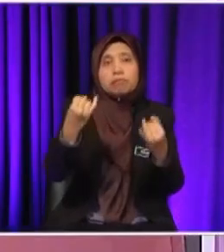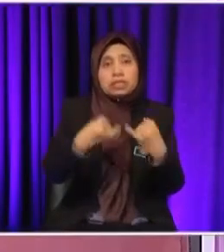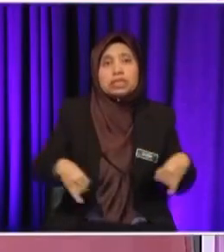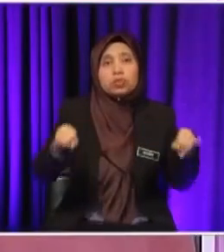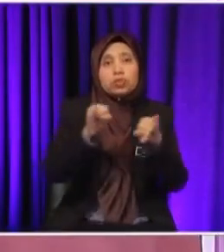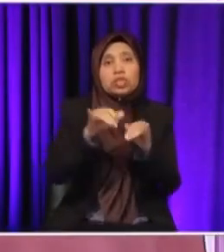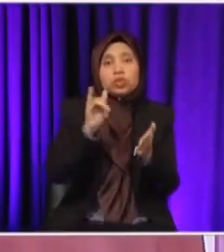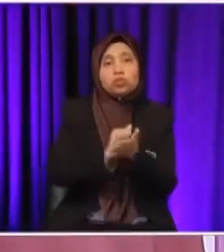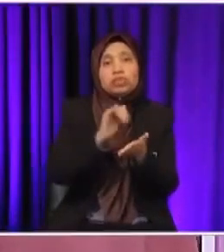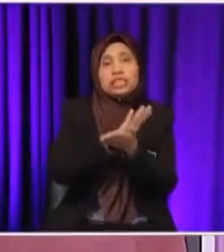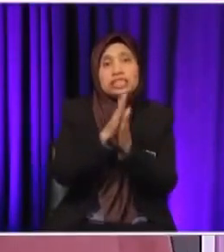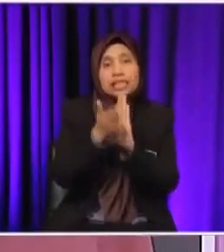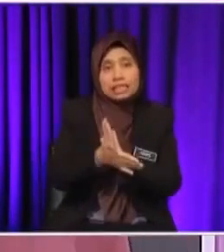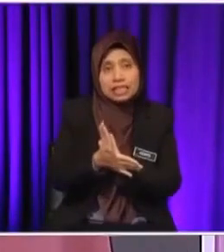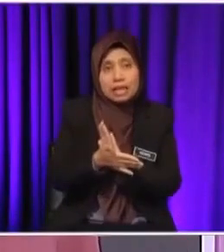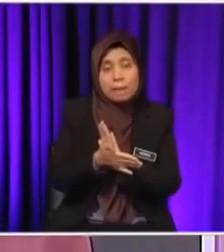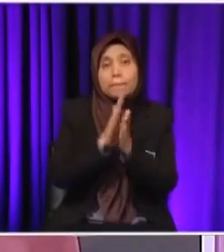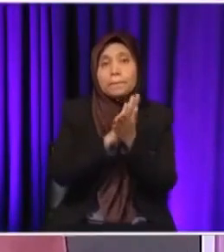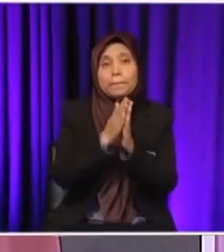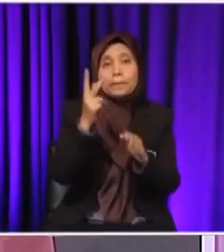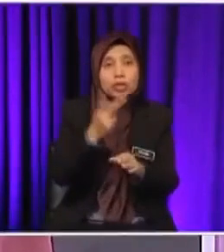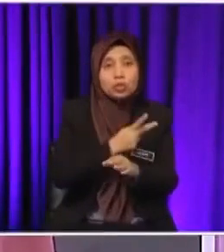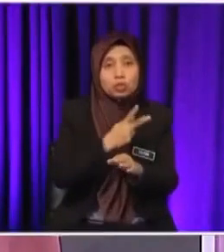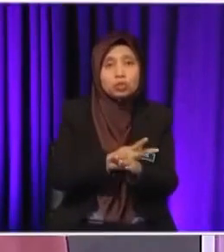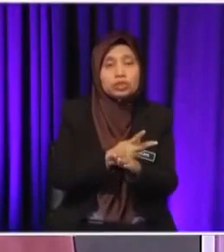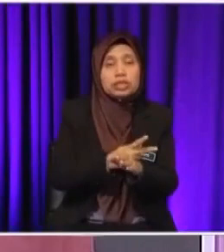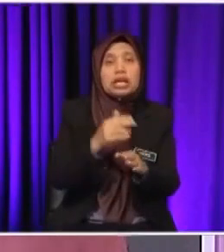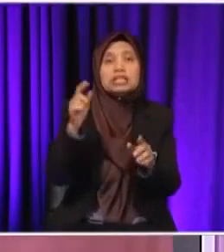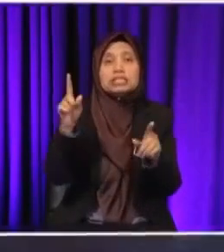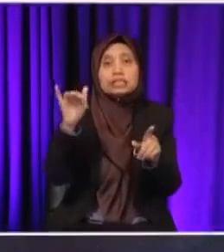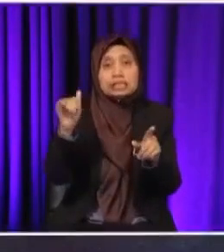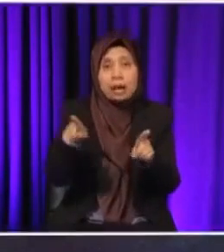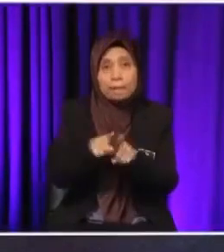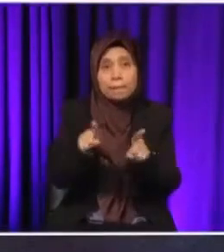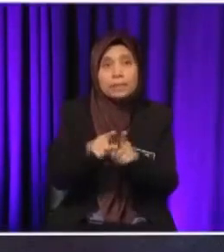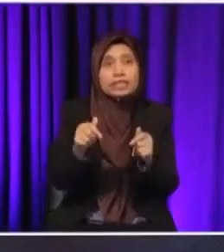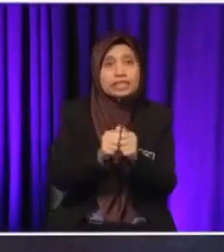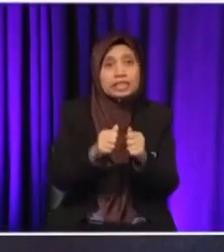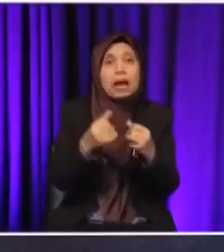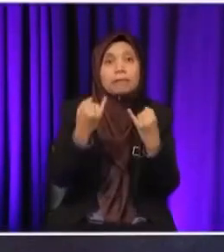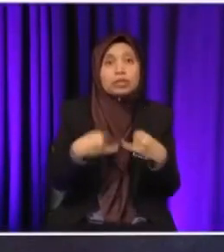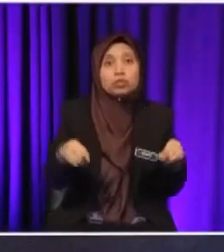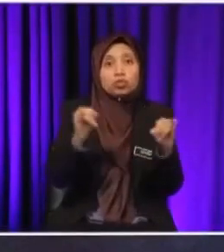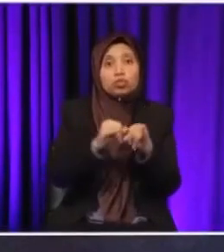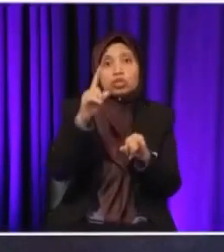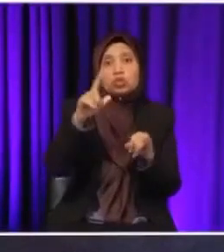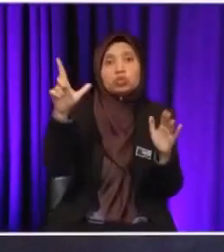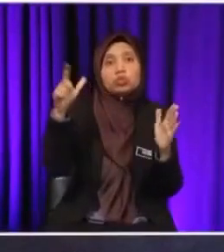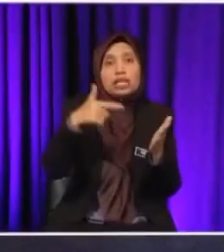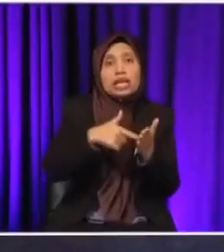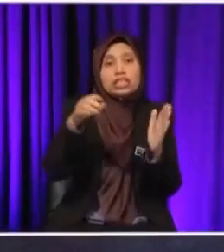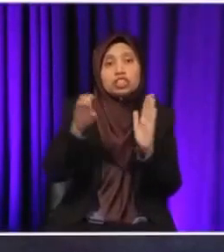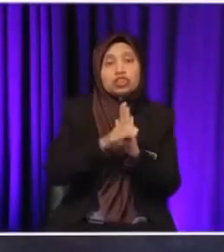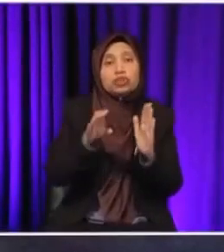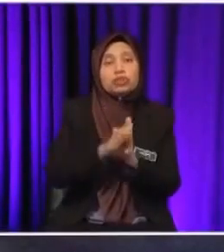tersebut dijadikan pantun bertepatan dengan peristiwa tersebut. Okey, bagus. Okey, contoh lagi satu. Okey, ada lagi